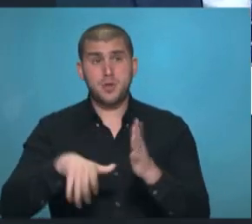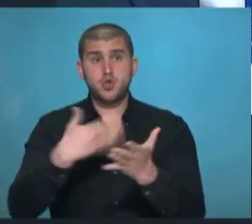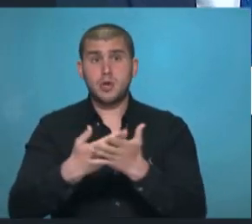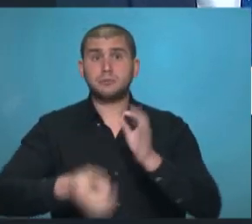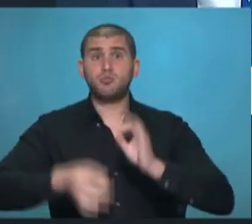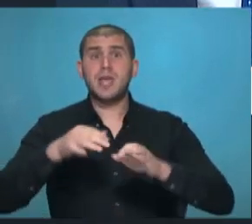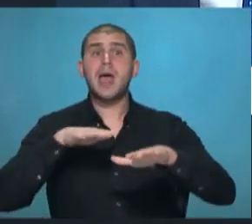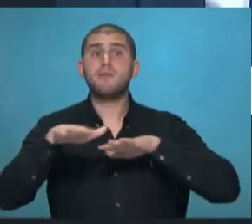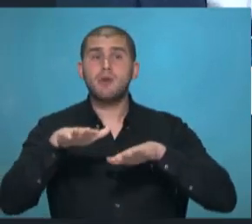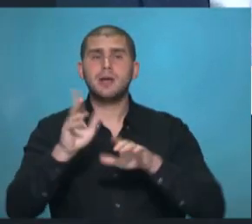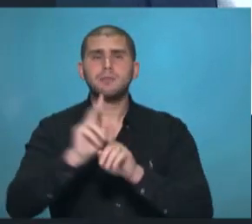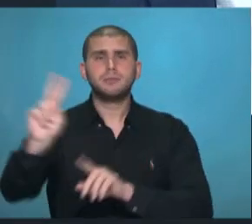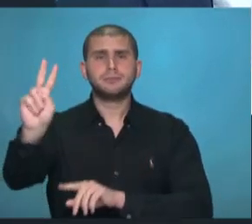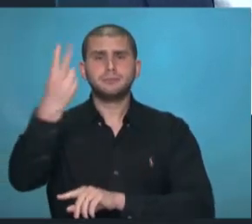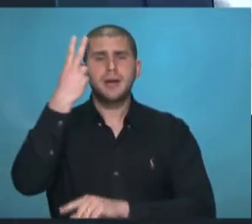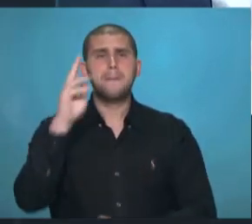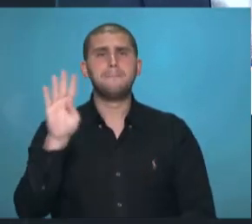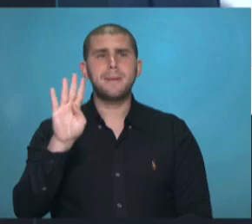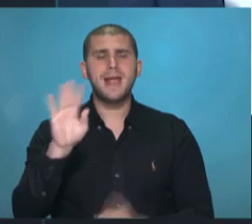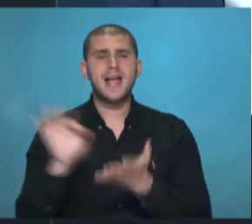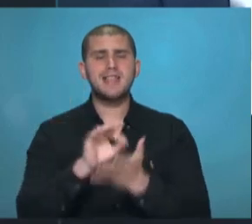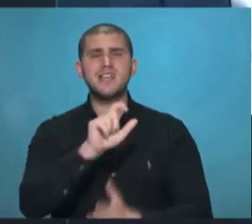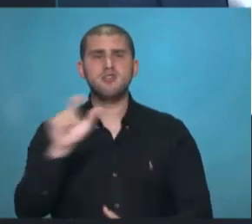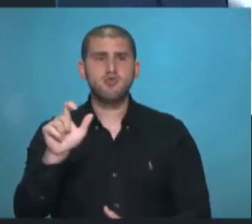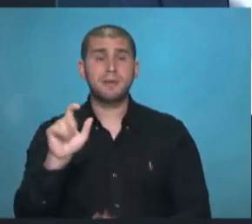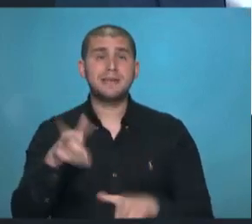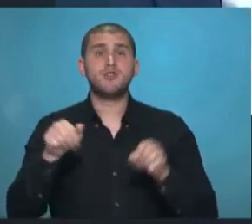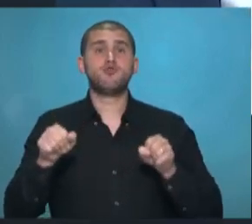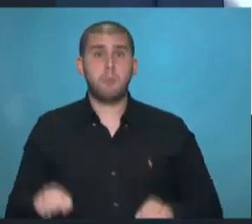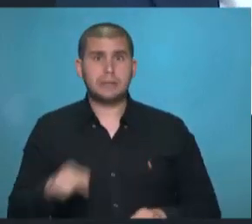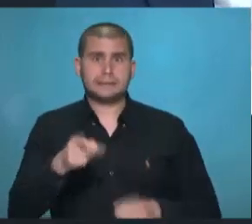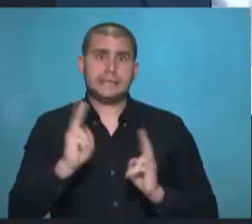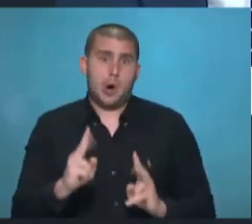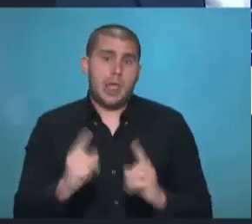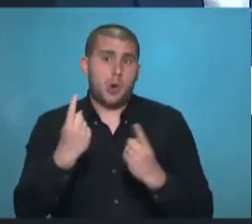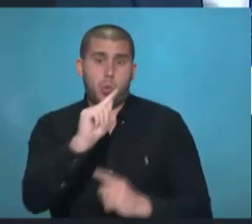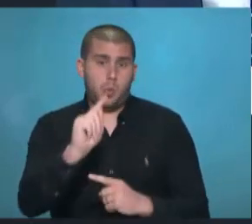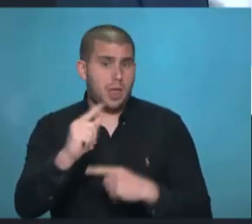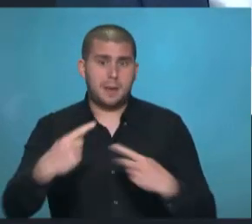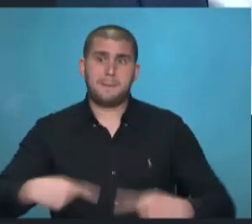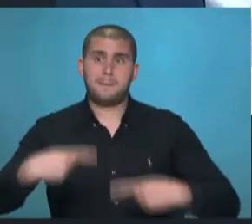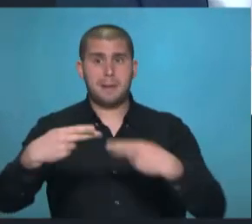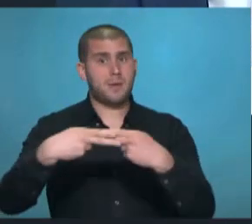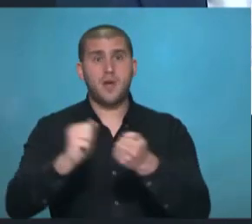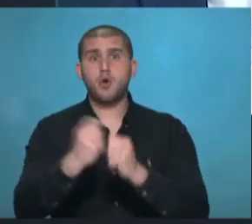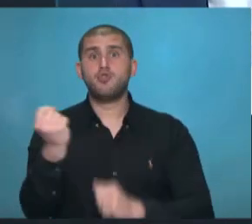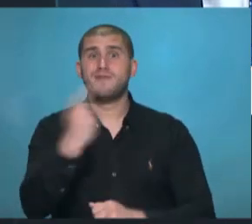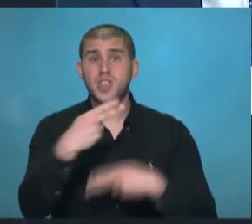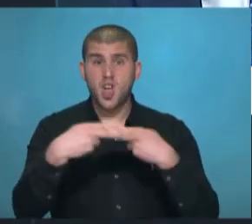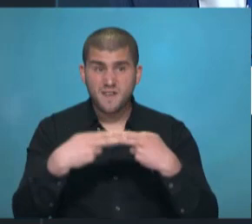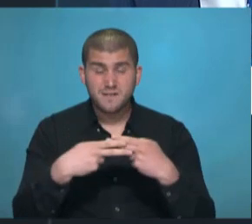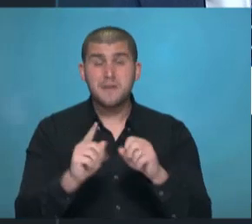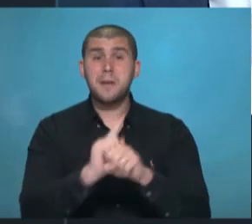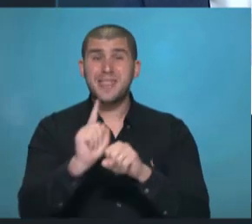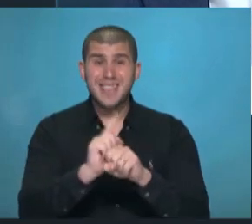לממשלה מזמן את נתניהו לכתב אישום בכפוף לשימוע, שהדבר הזה עשוי לקרות כבר בימים או בשבועות הקרובים, ובשלב